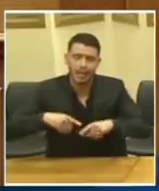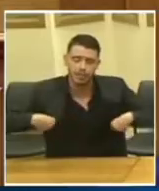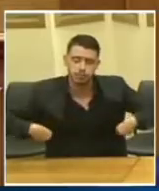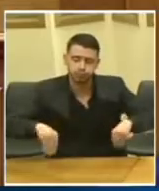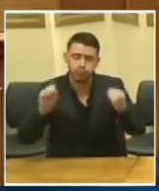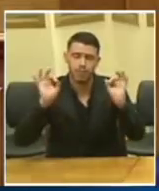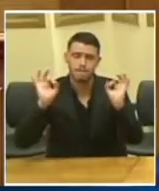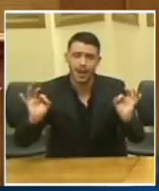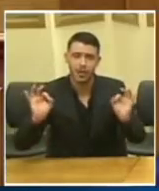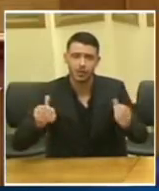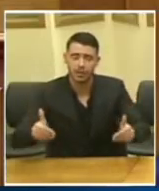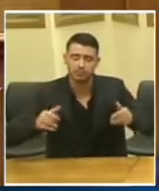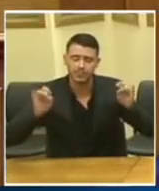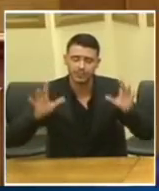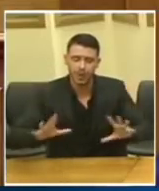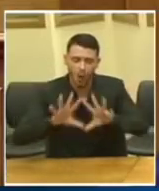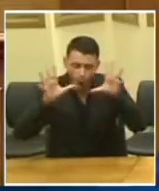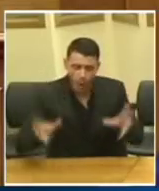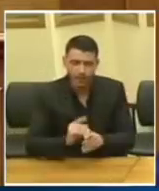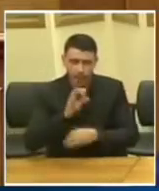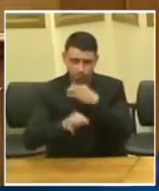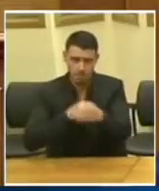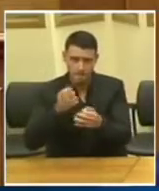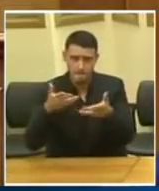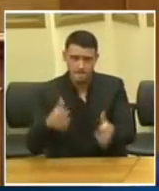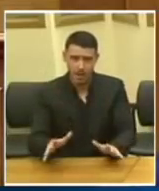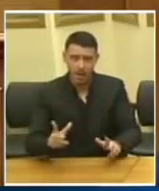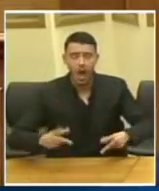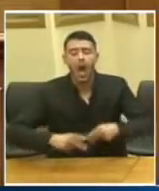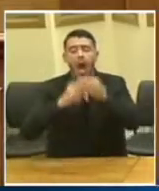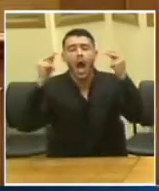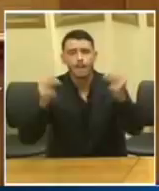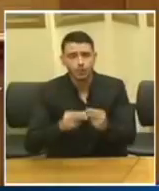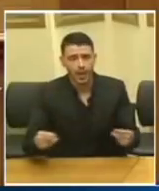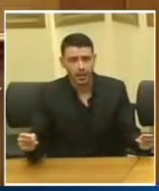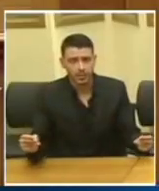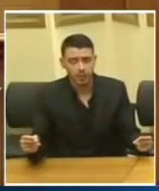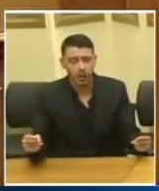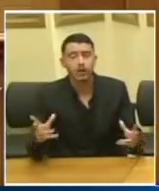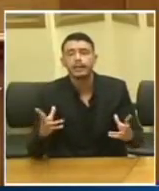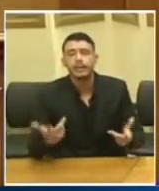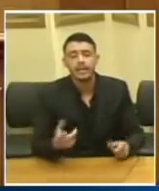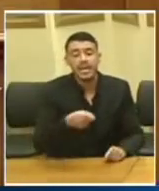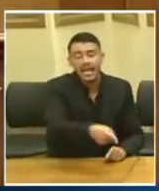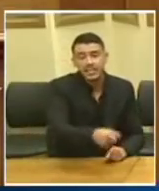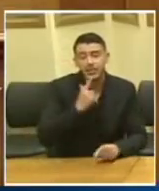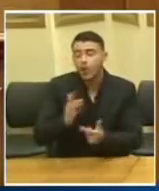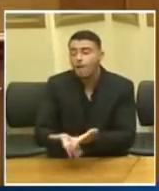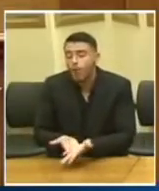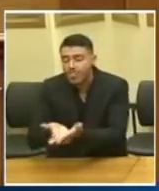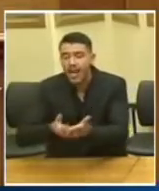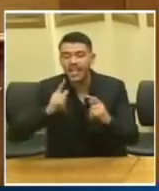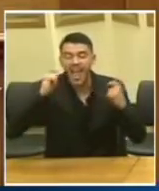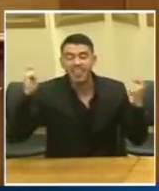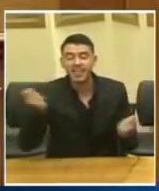δεν κάνετε τίποτα άλλο από το να νομιμοποιείτε τον ακραίο εμπριστικό εθνικιστικό λόγο και